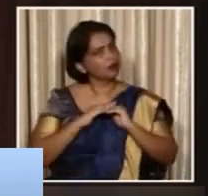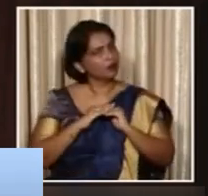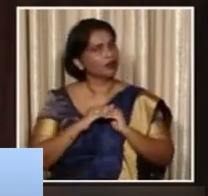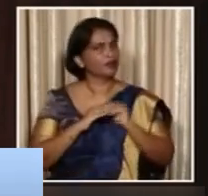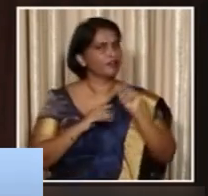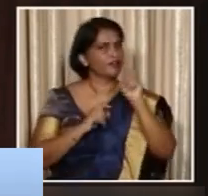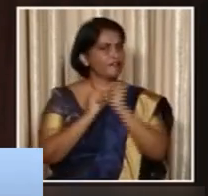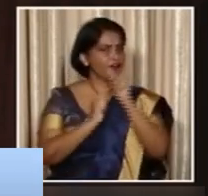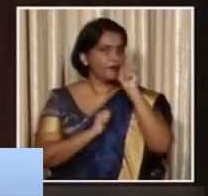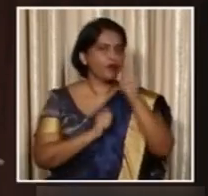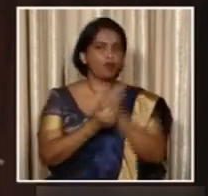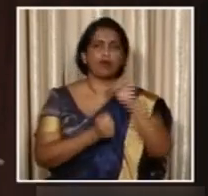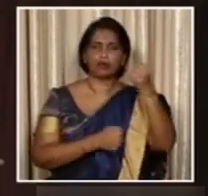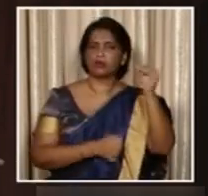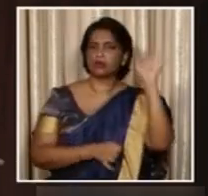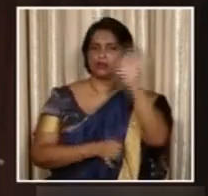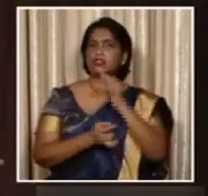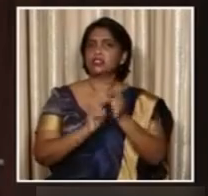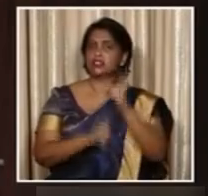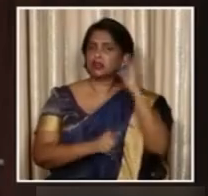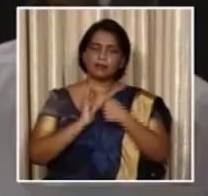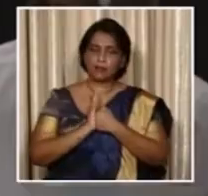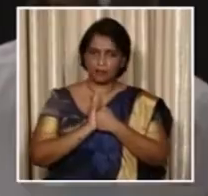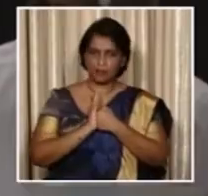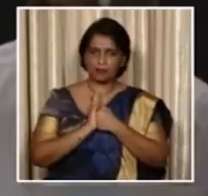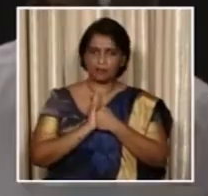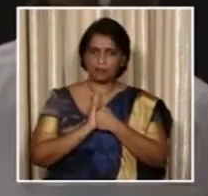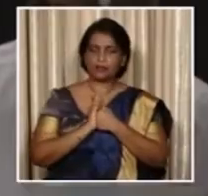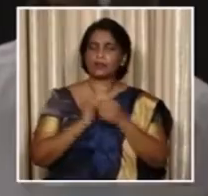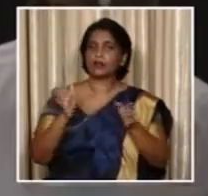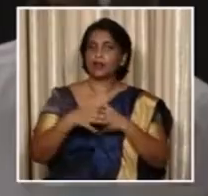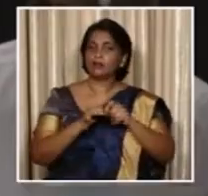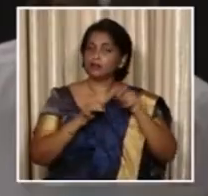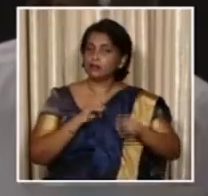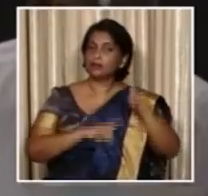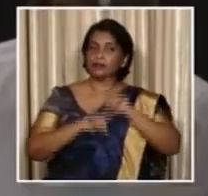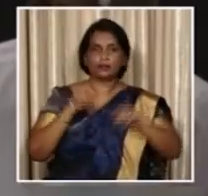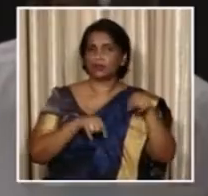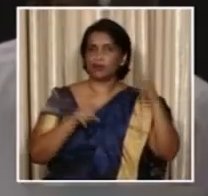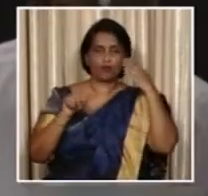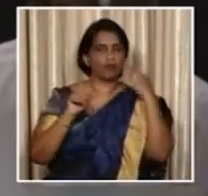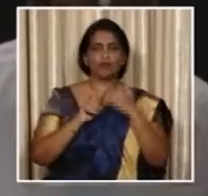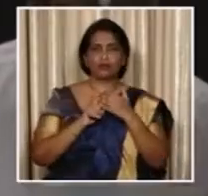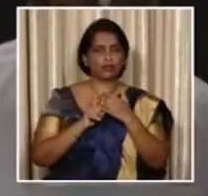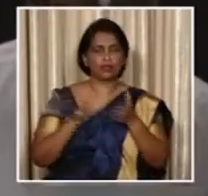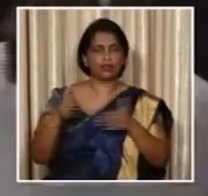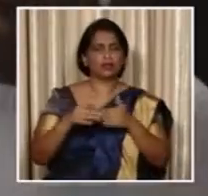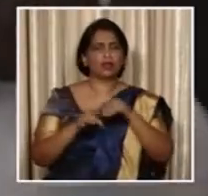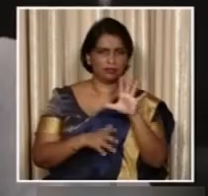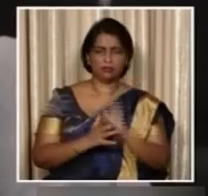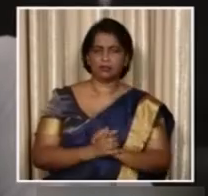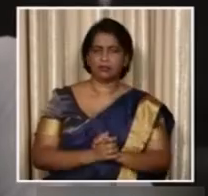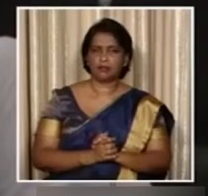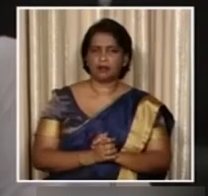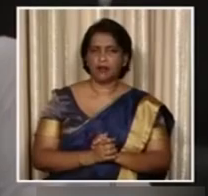කියලා? වැඩ බලන පොලිස්පතිවරයෙක් පත් කරන්න ජනාධිපතිවරයාට සම්පූර්ණ බලය තියෙනවා. කැබිනට් එකේ සාකච්ඡා වුණේ නැහැ මේ සම්බන්ධයෙන්. මොකද කැබිනට් එක තිබුණේ විනාඩි